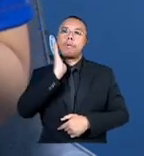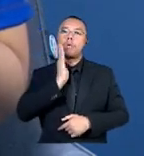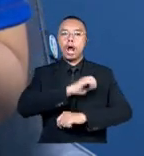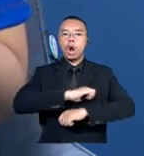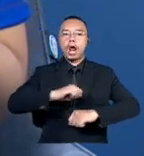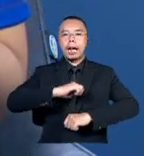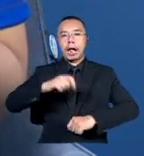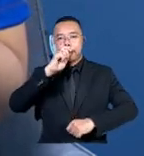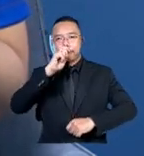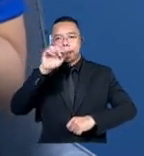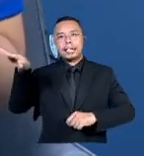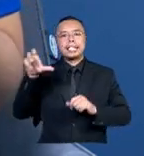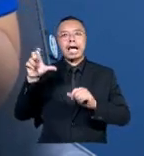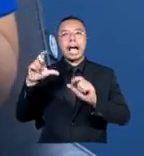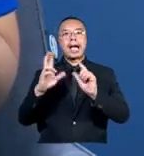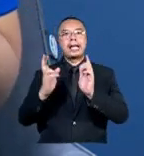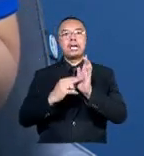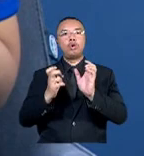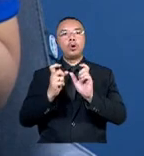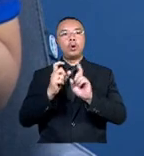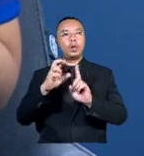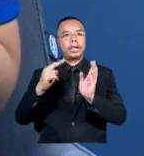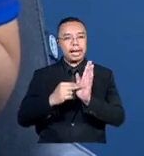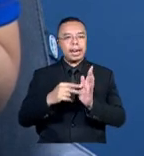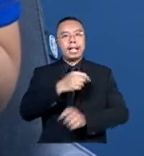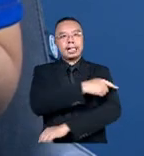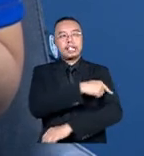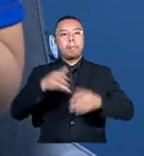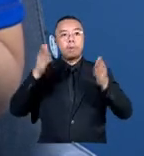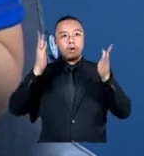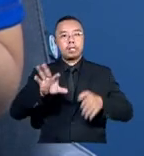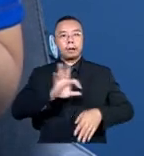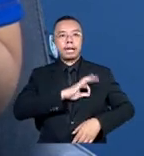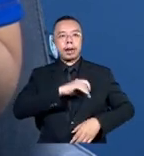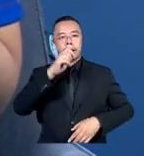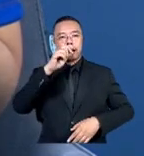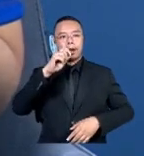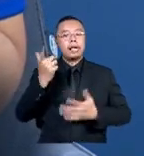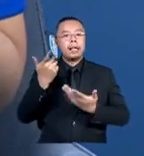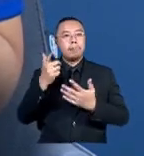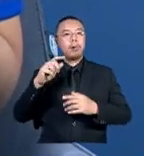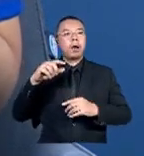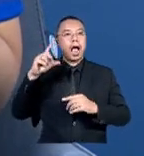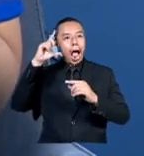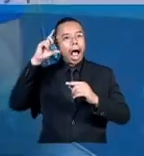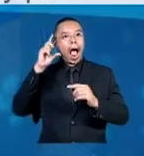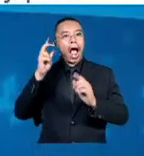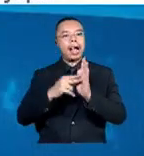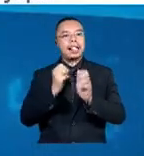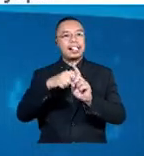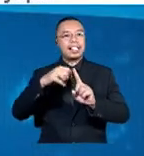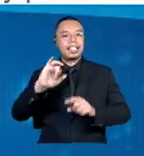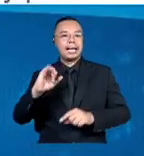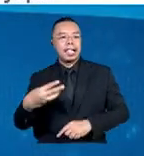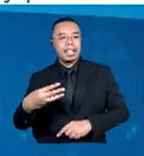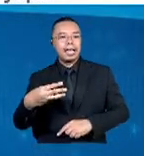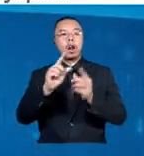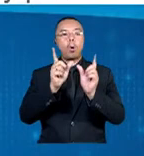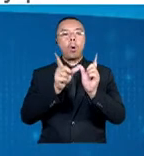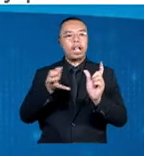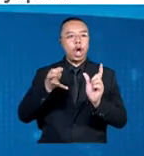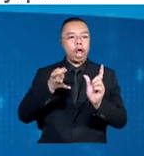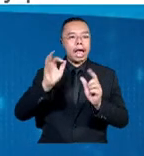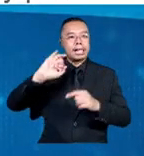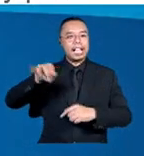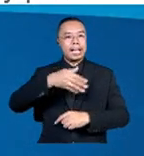Olahraga, Bapak Zainuddin Amali. Kemudian ada staf khusus Presiden RI, Mbak Angki Yudhistia. Dan Wali Kota Jayapura, Bapak Benhur